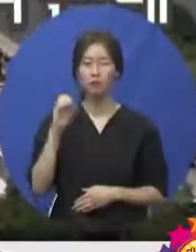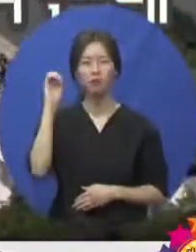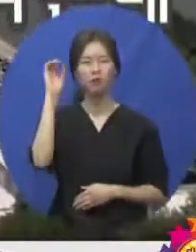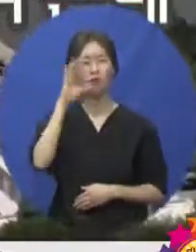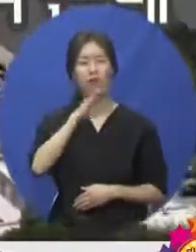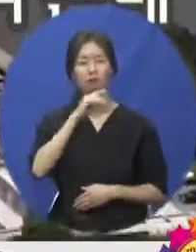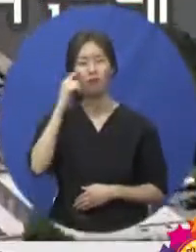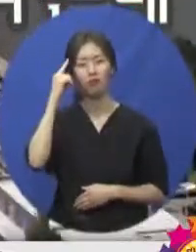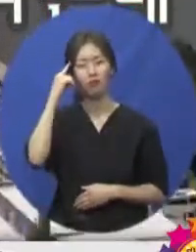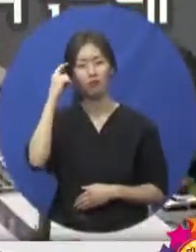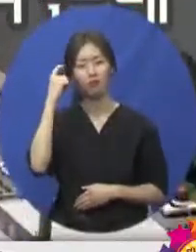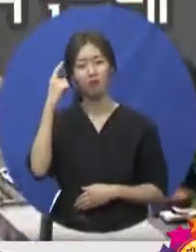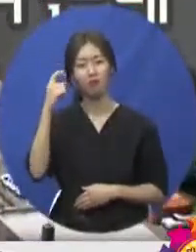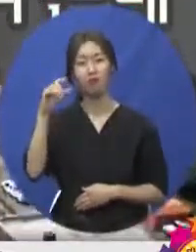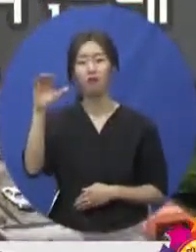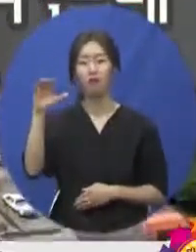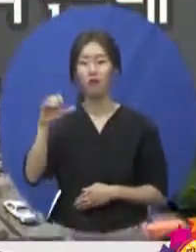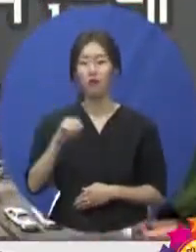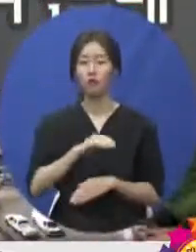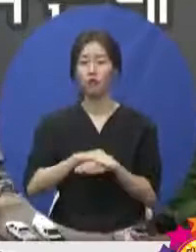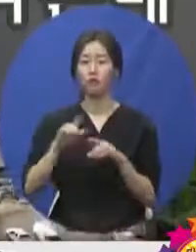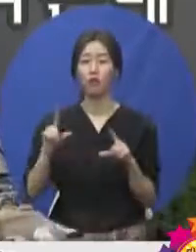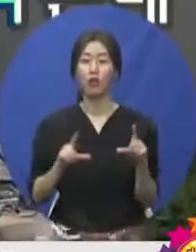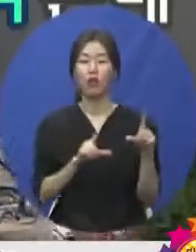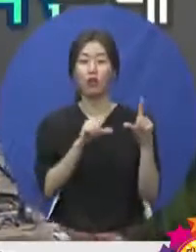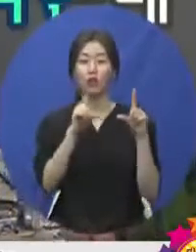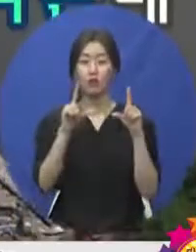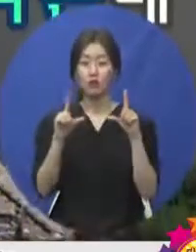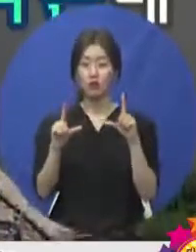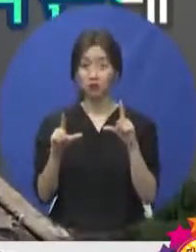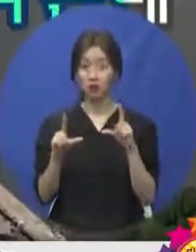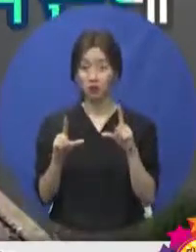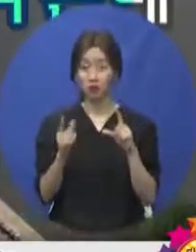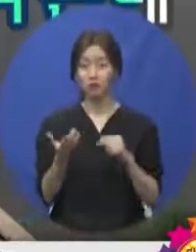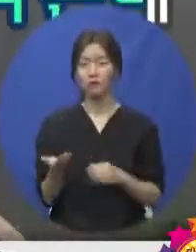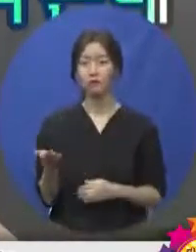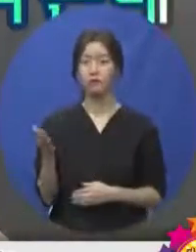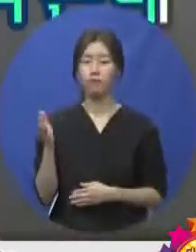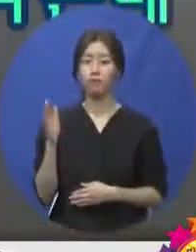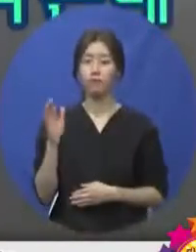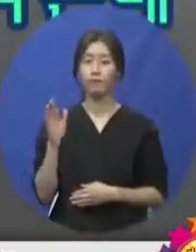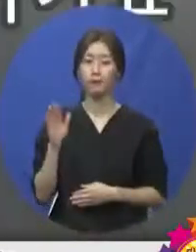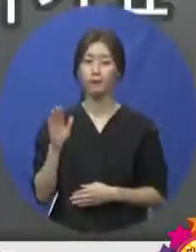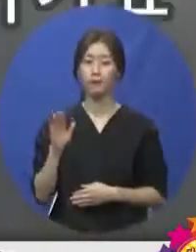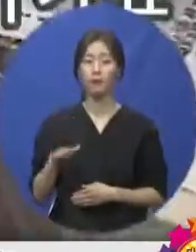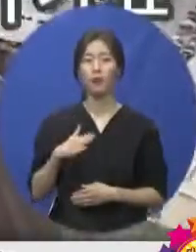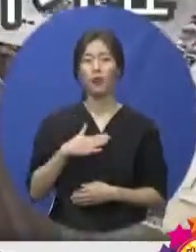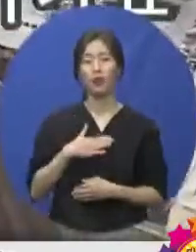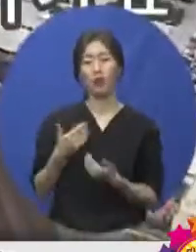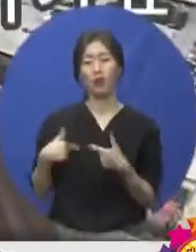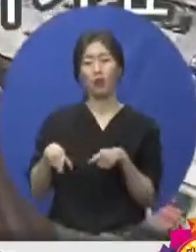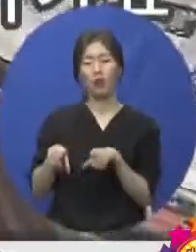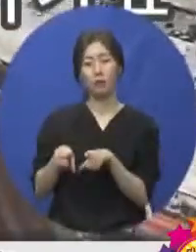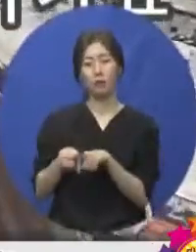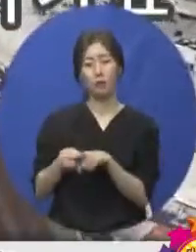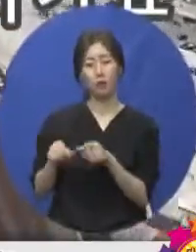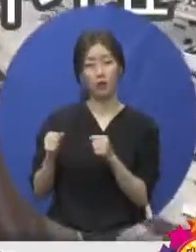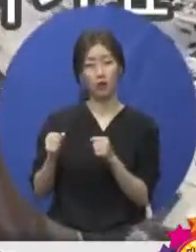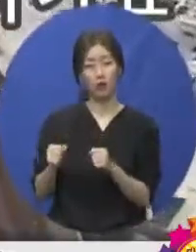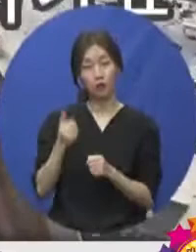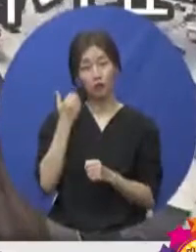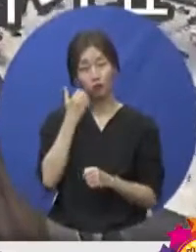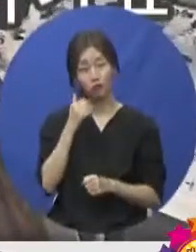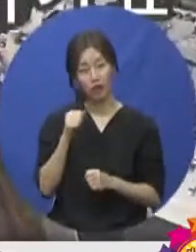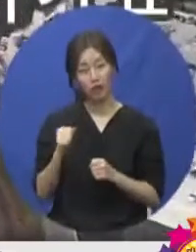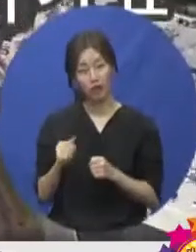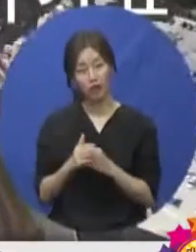남겨진 추억으로 살고 있다는데 네 곁에 누가